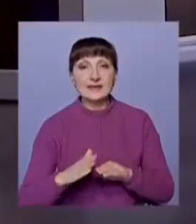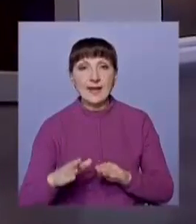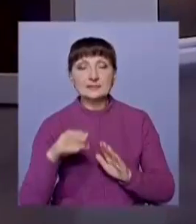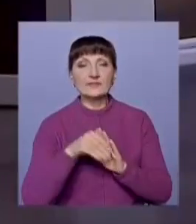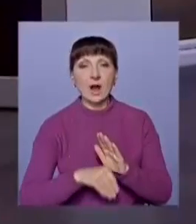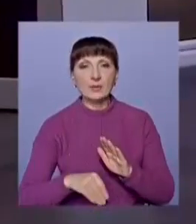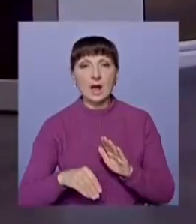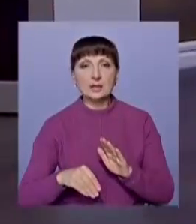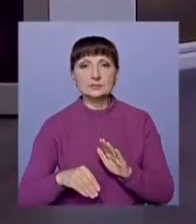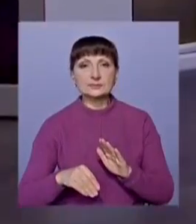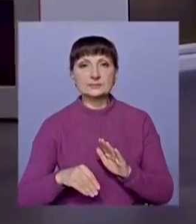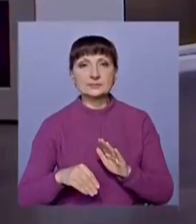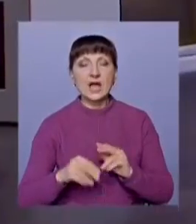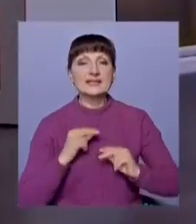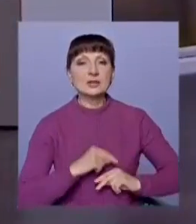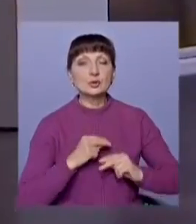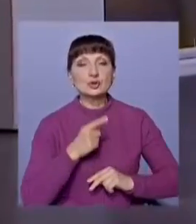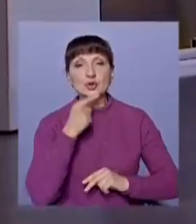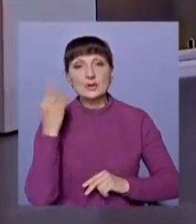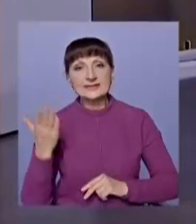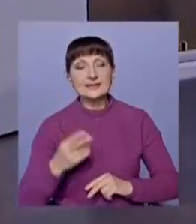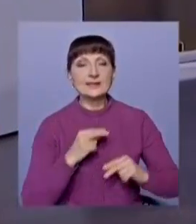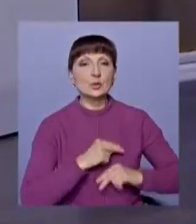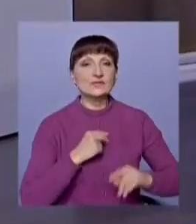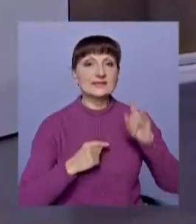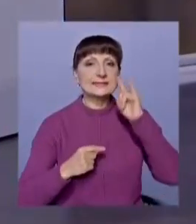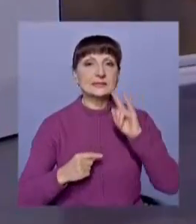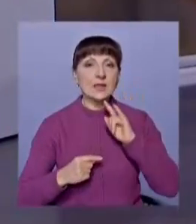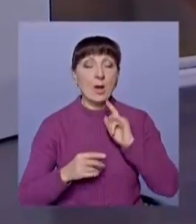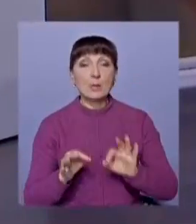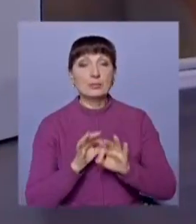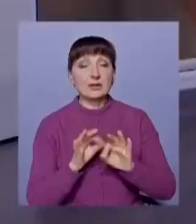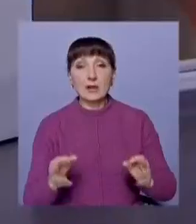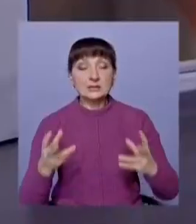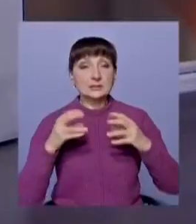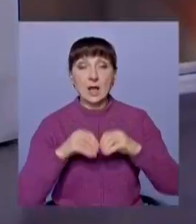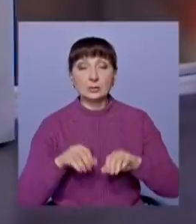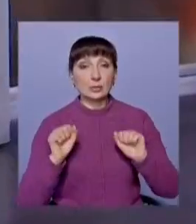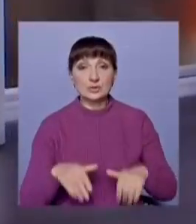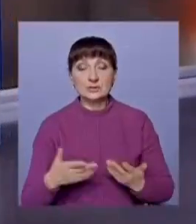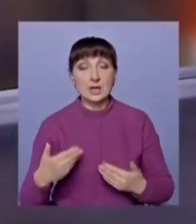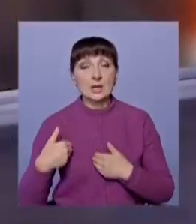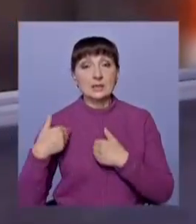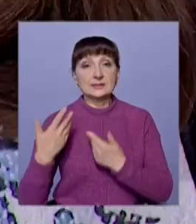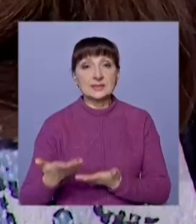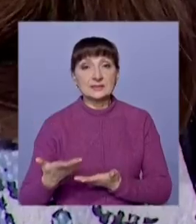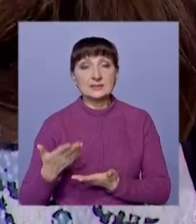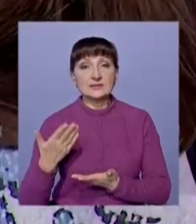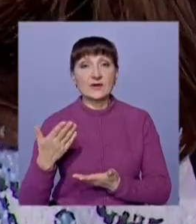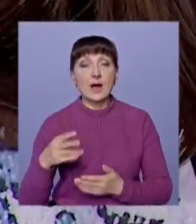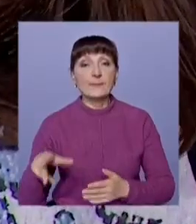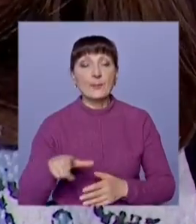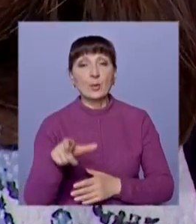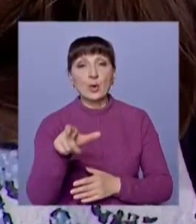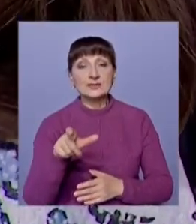рамках сотрудничества с Россией, в рамках сотрудничества с Казахстаном, он прекрасно соотносится и с инициативой, да, пояса и пути,